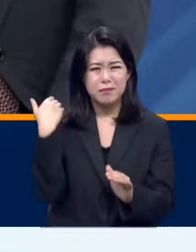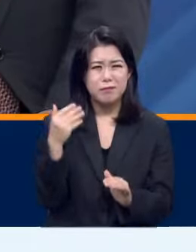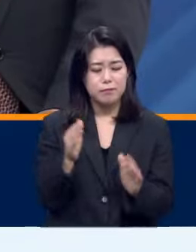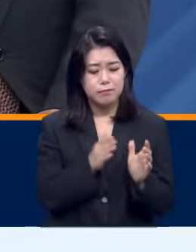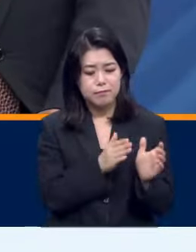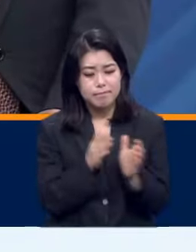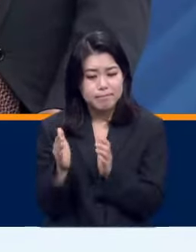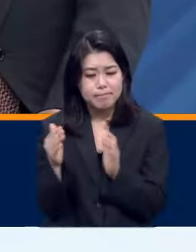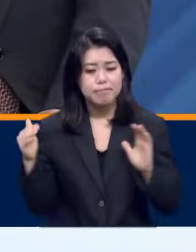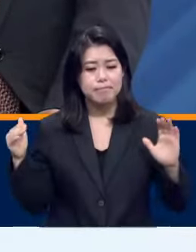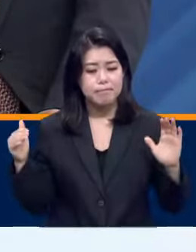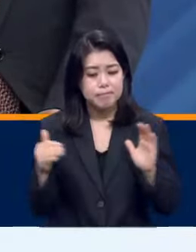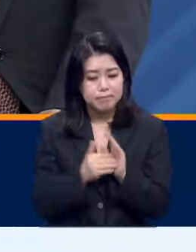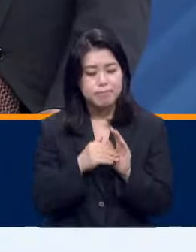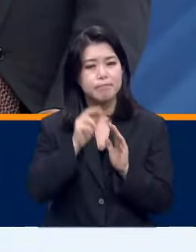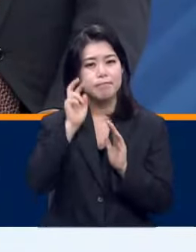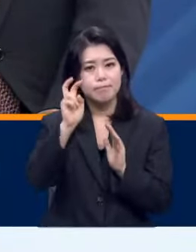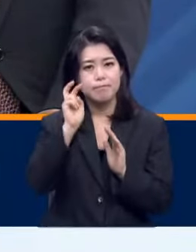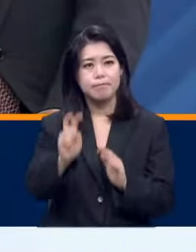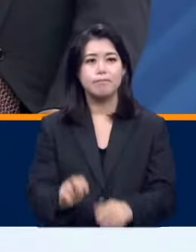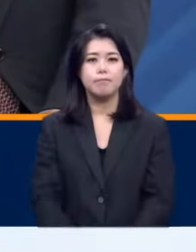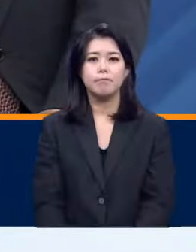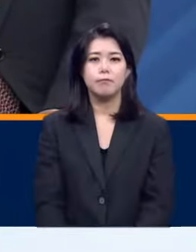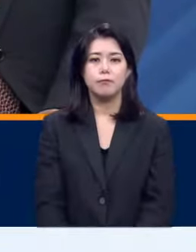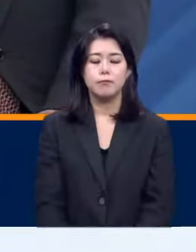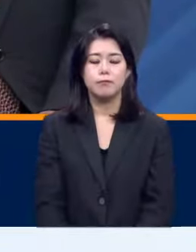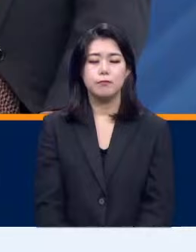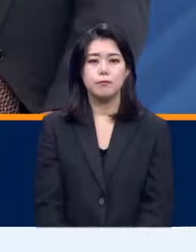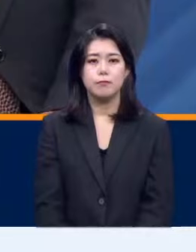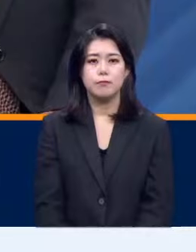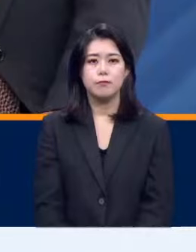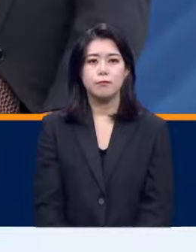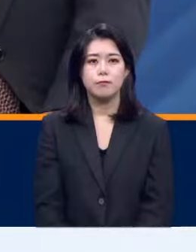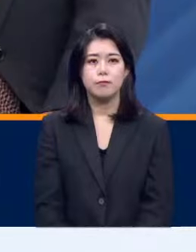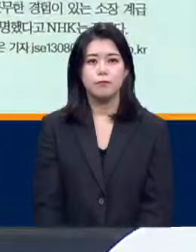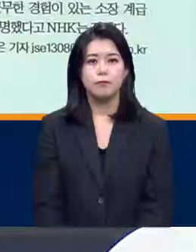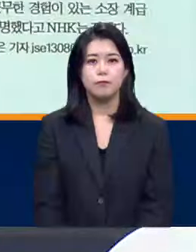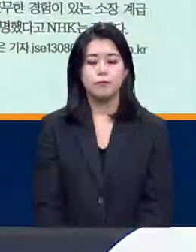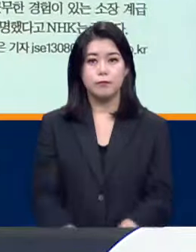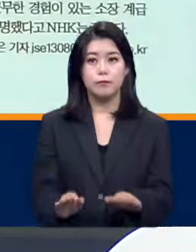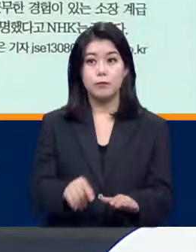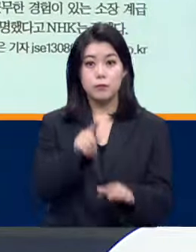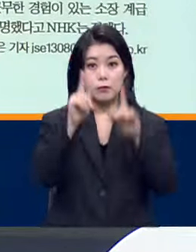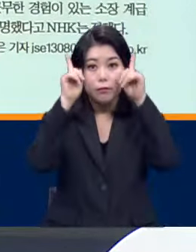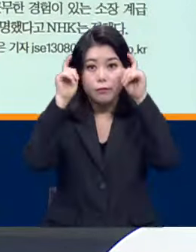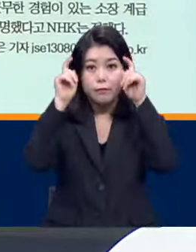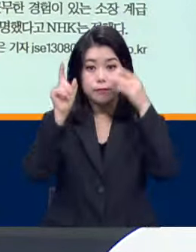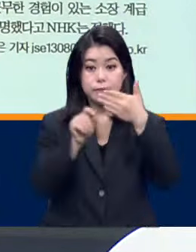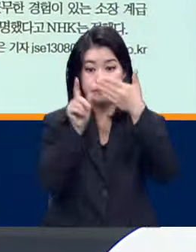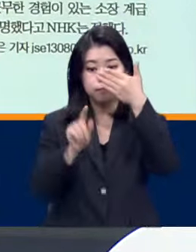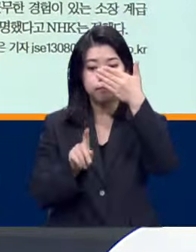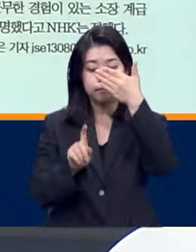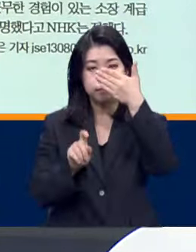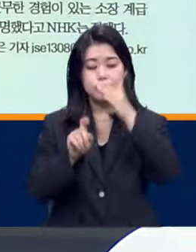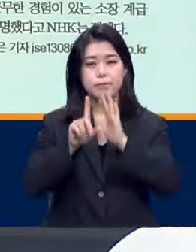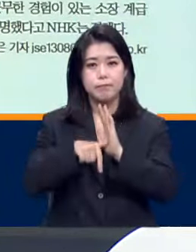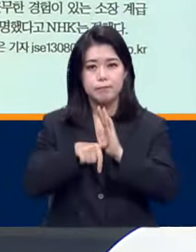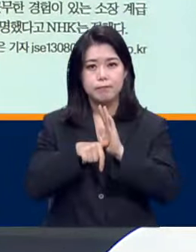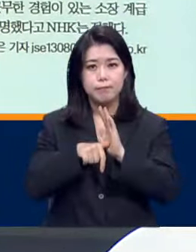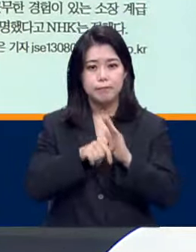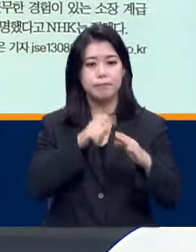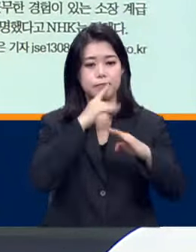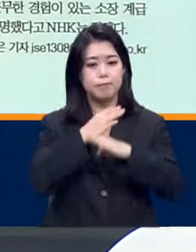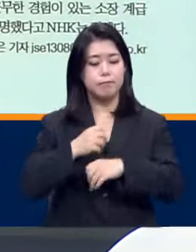상태라고 아마 좀 우리가 추정을 쉽게 좀 해볼 수 있을 것 같습니다네이 사진이 찍혔던 9월 11일에 이미